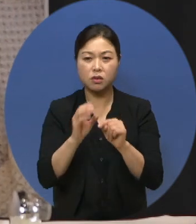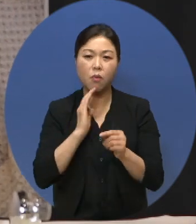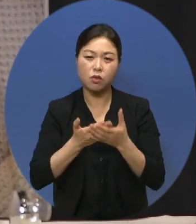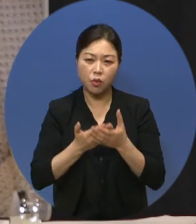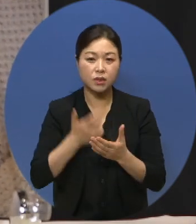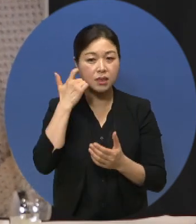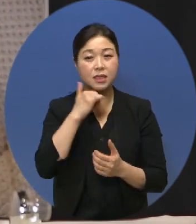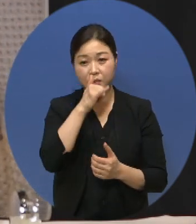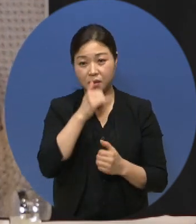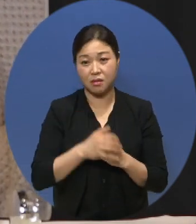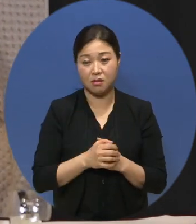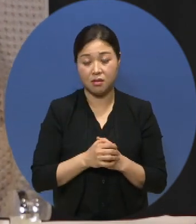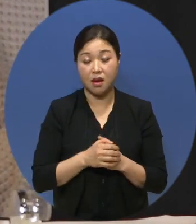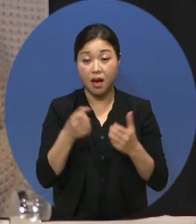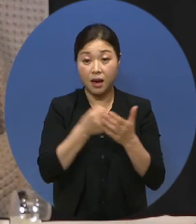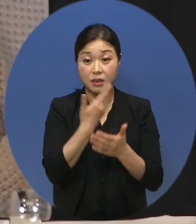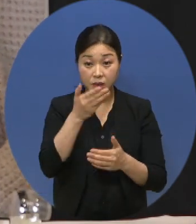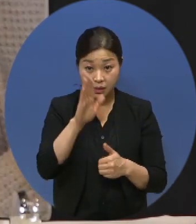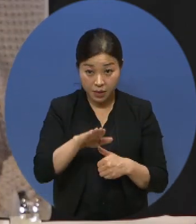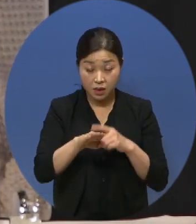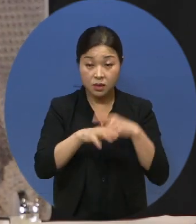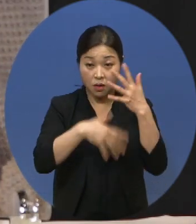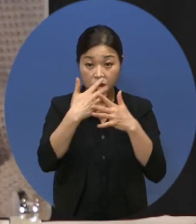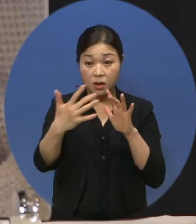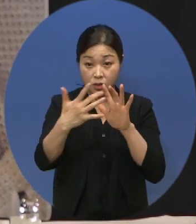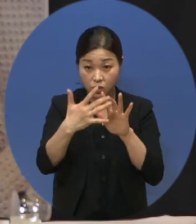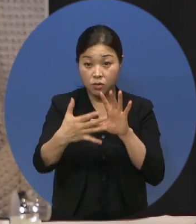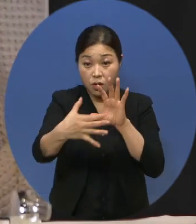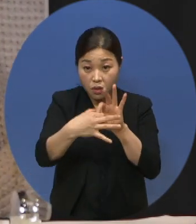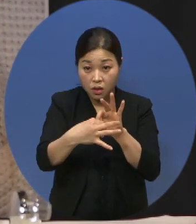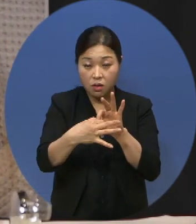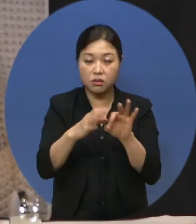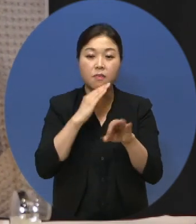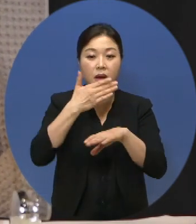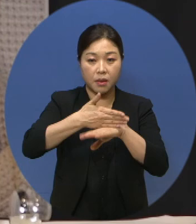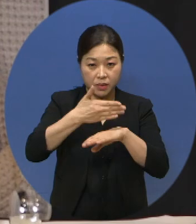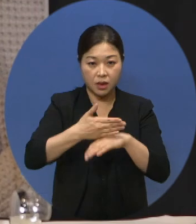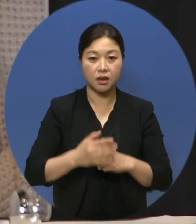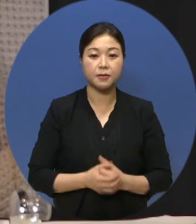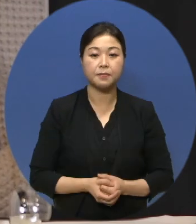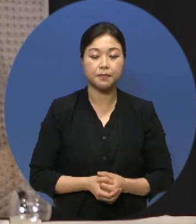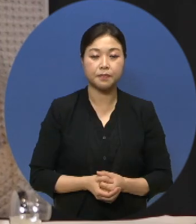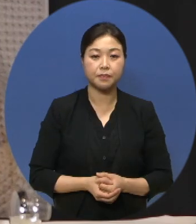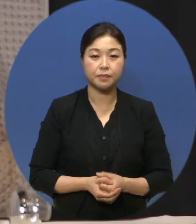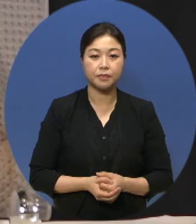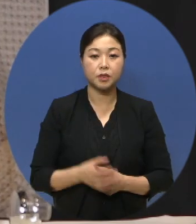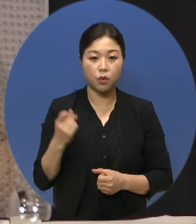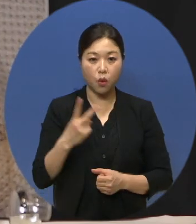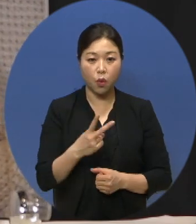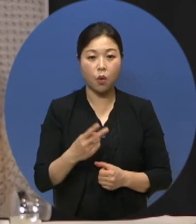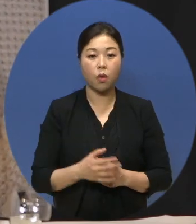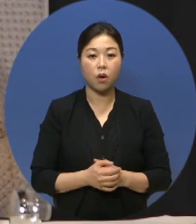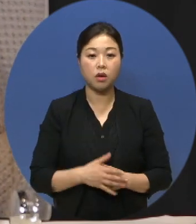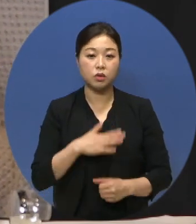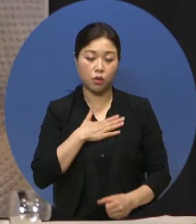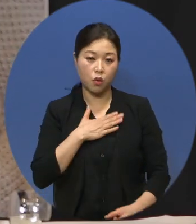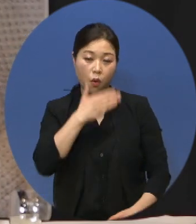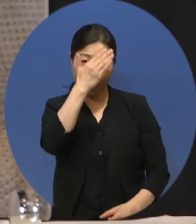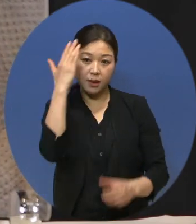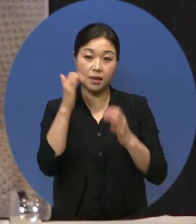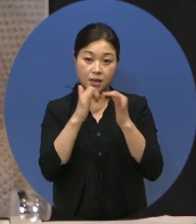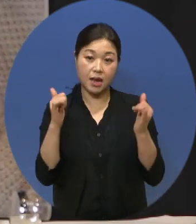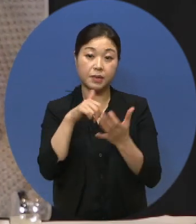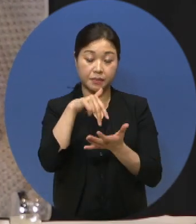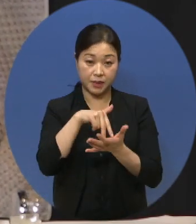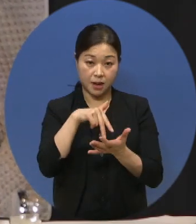근데 아쉽지만 그래도 이렇게 영상으로라도 찾아뵐 수 있어서 너무너무 감사드리고 그리고 저도 한 관객으로서